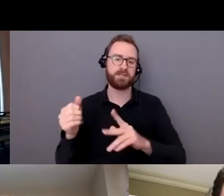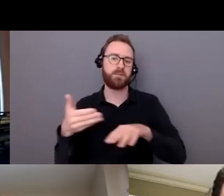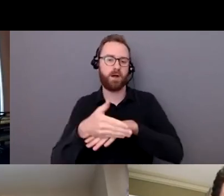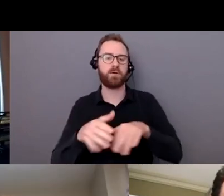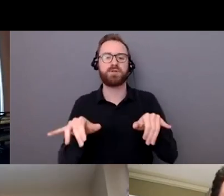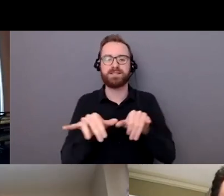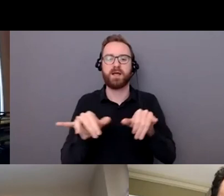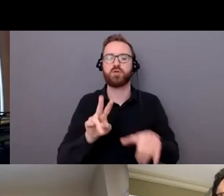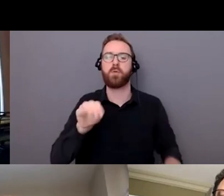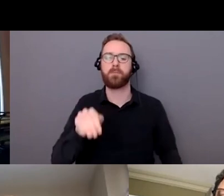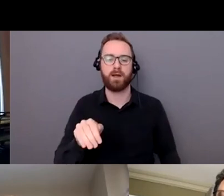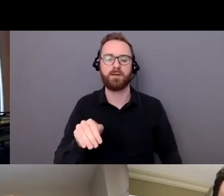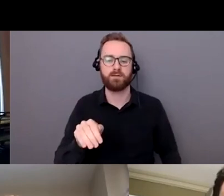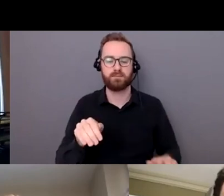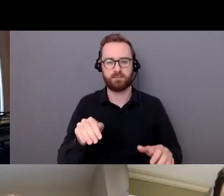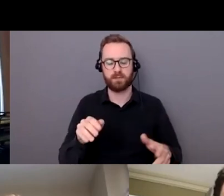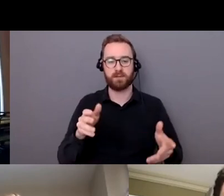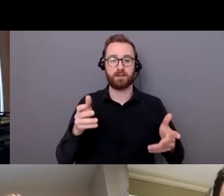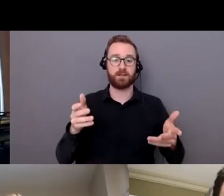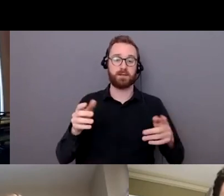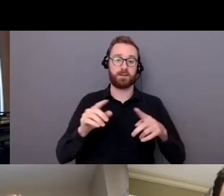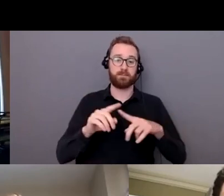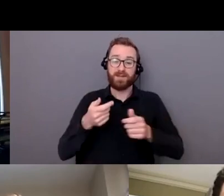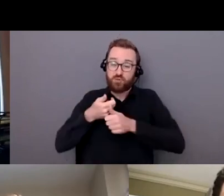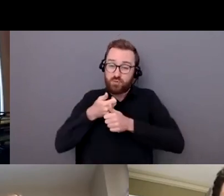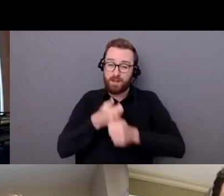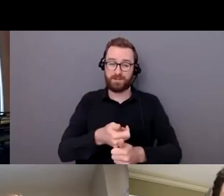sociale. Mais le suivi individualisé en emploi,